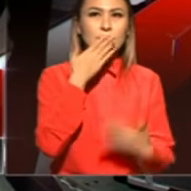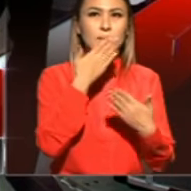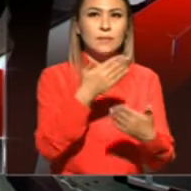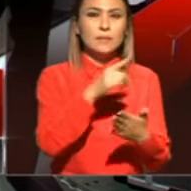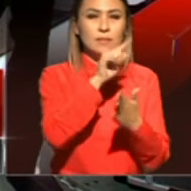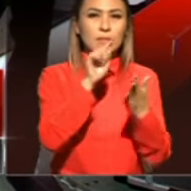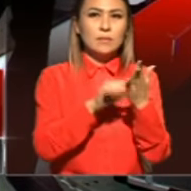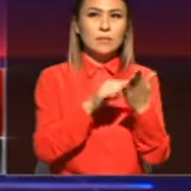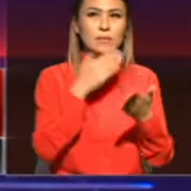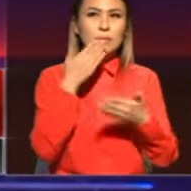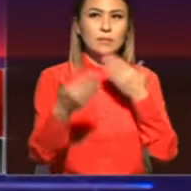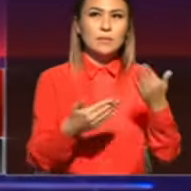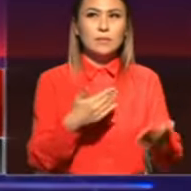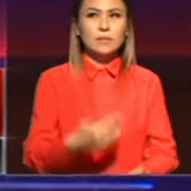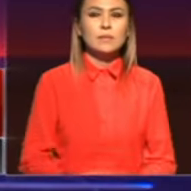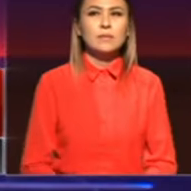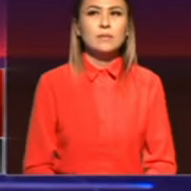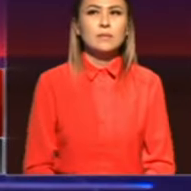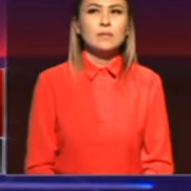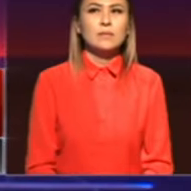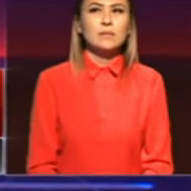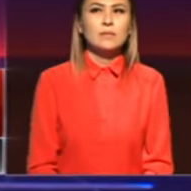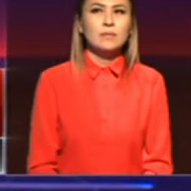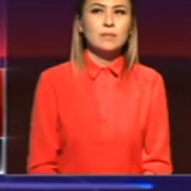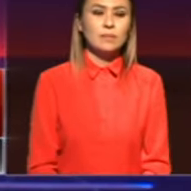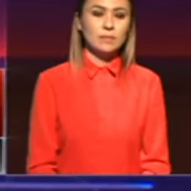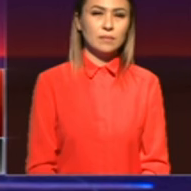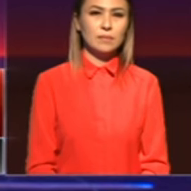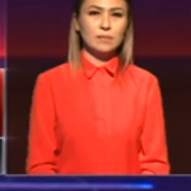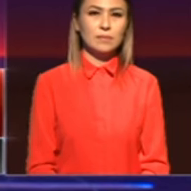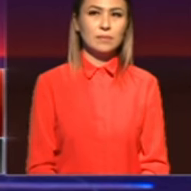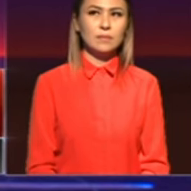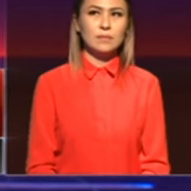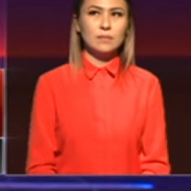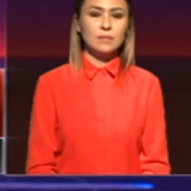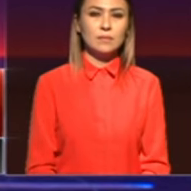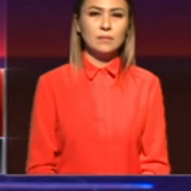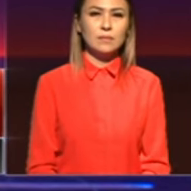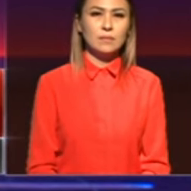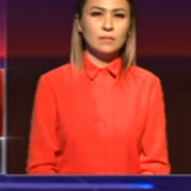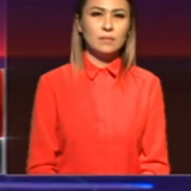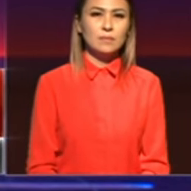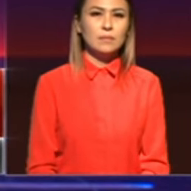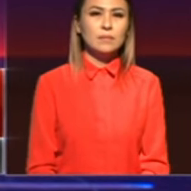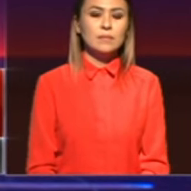сауатты сұрақтар қойып жатыр, байқаған шығарсыздар. Сапарбай ағаның қандай сауал қоятынын тыңдасақ. Кеш жарық, Сапарбай мырза.